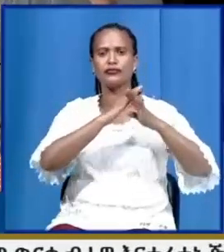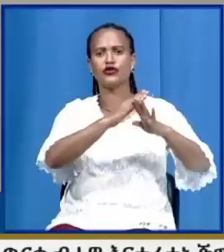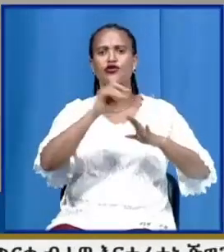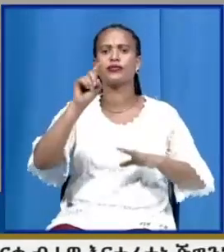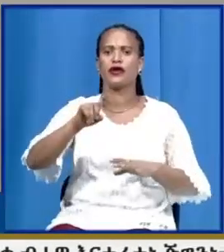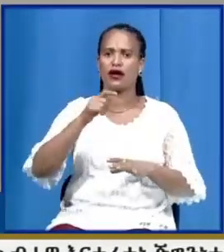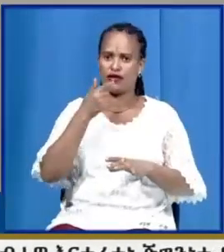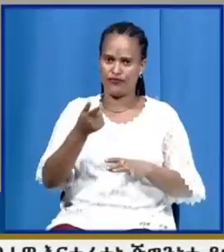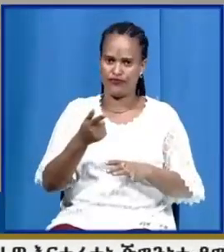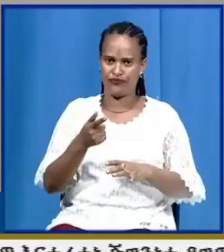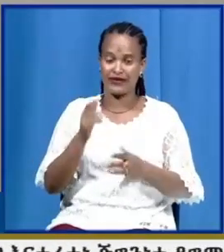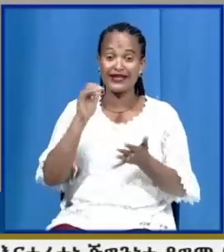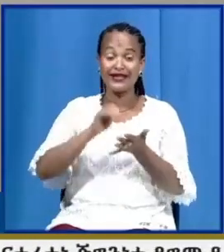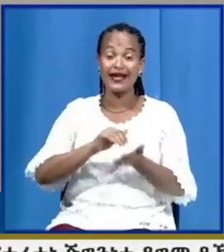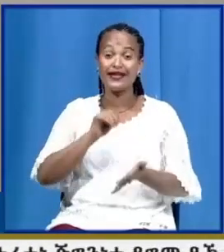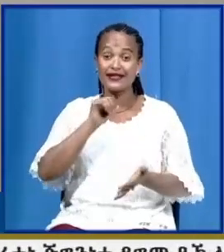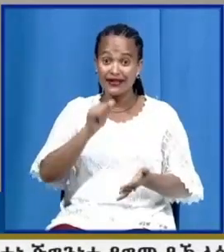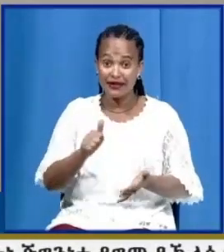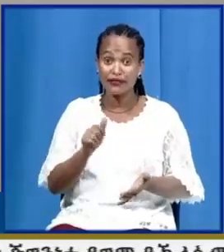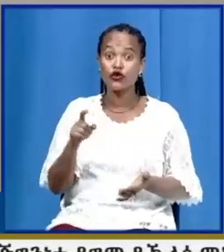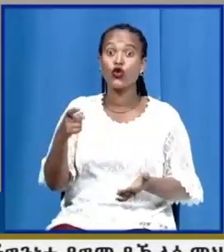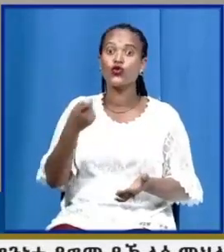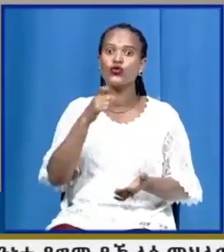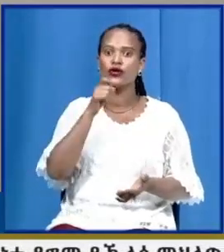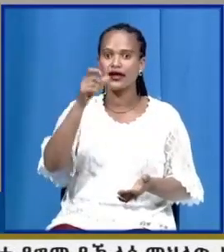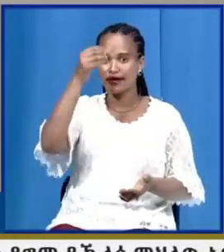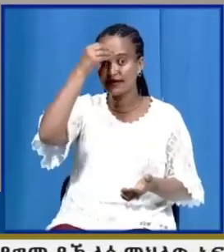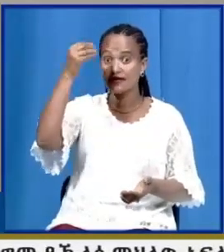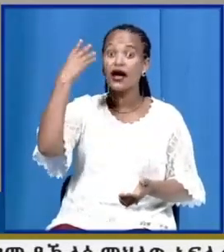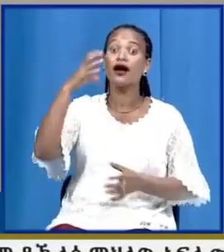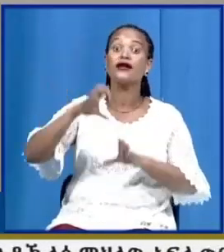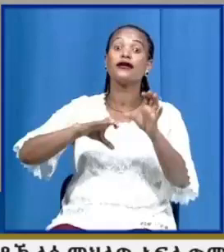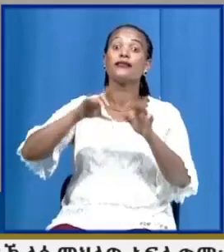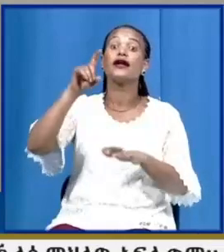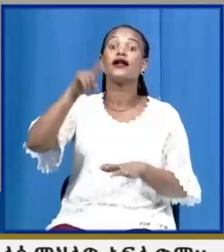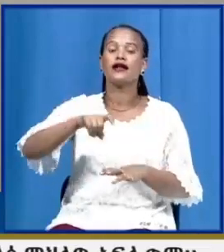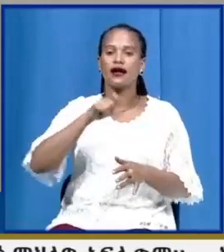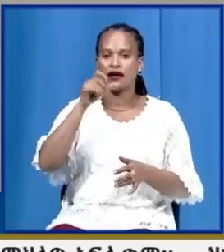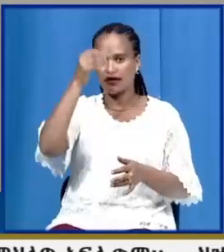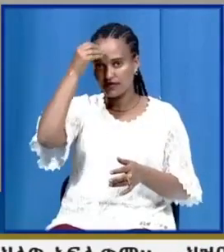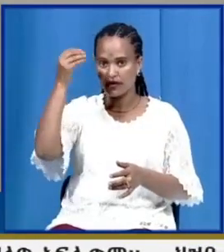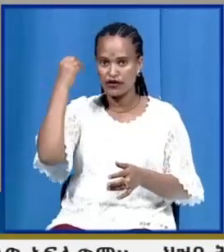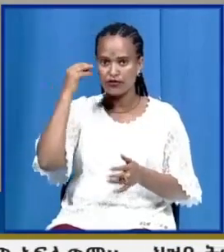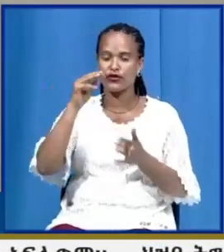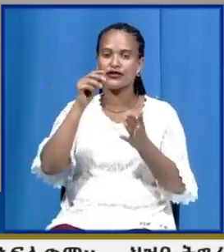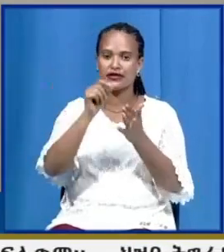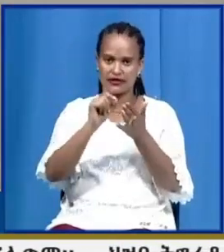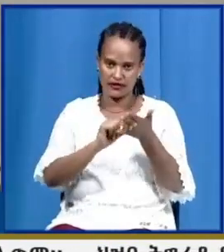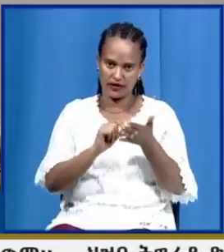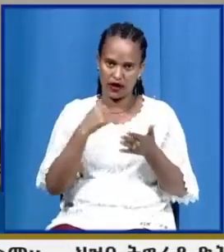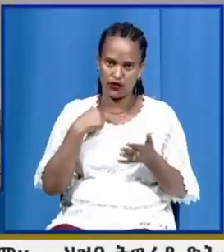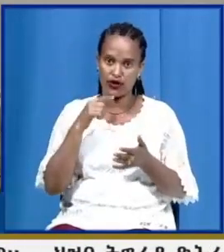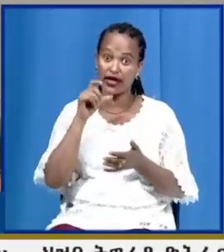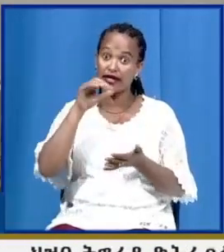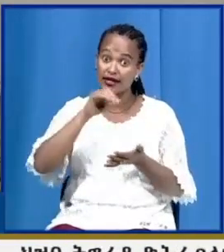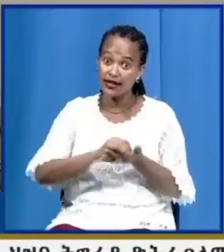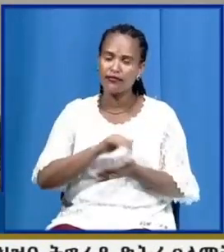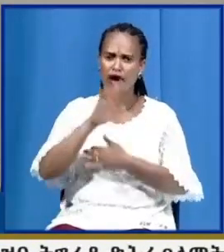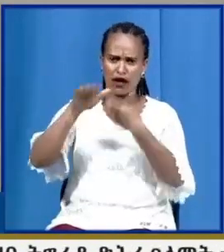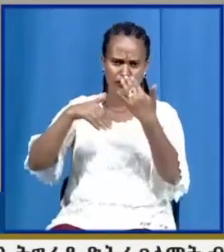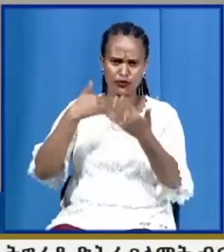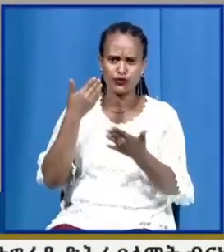ኢና ኢሎም። ከይድገም እንተኮይኑ ከይርሳዕ ክንገብር ኣለና፣ ከይርሳዕ ንምግባር ክንሰንዶ ኣለና። ግን ከይድገም ኣብ